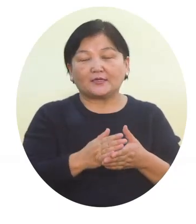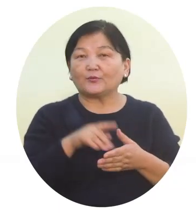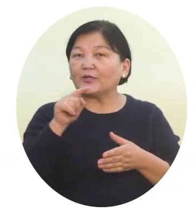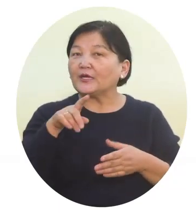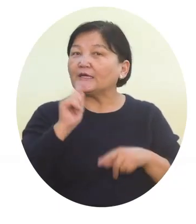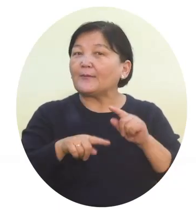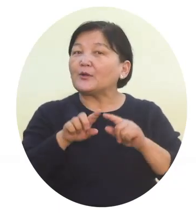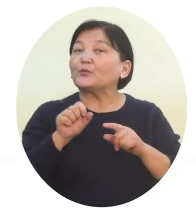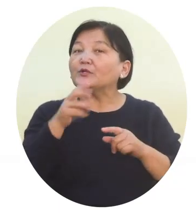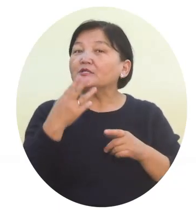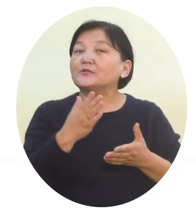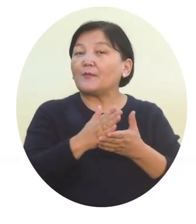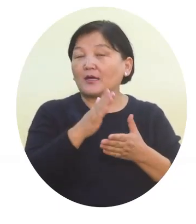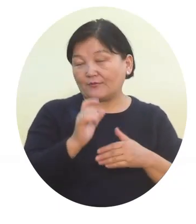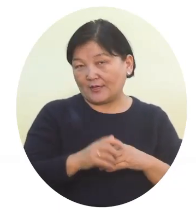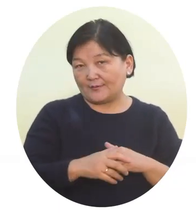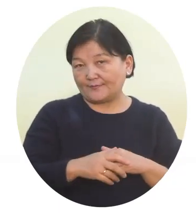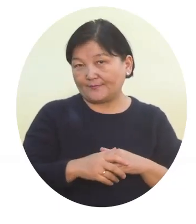байна вэ хүүхдүүд ээ?